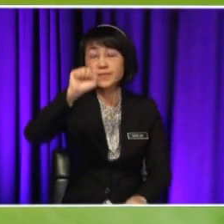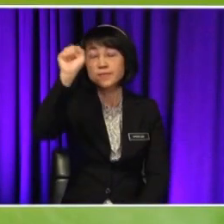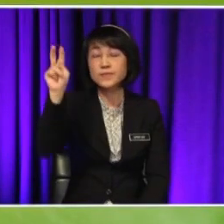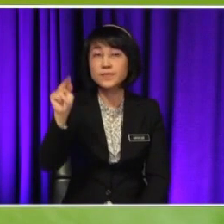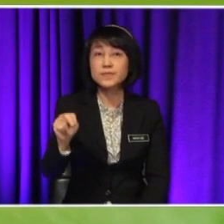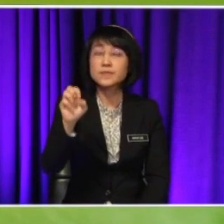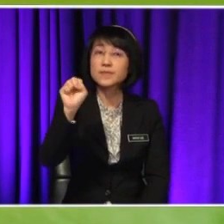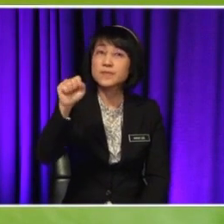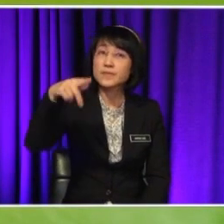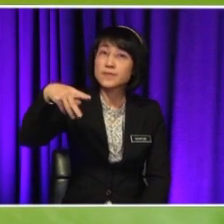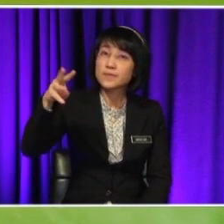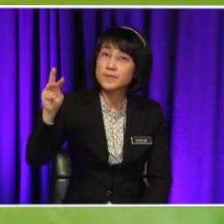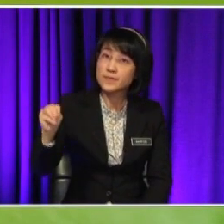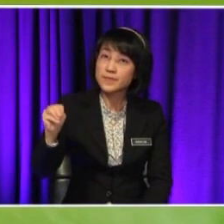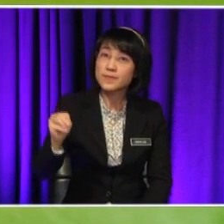mana pendidikan seni visual